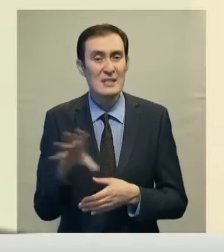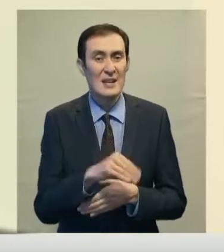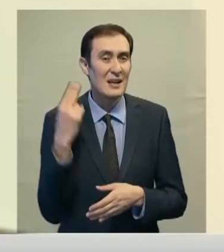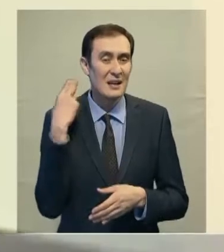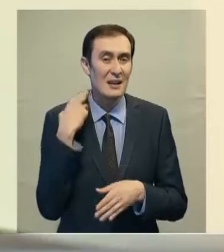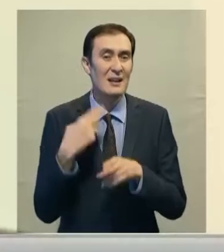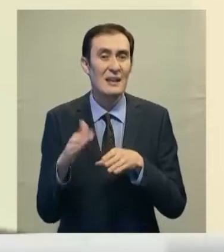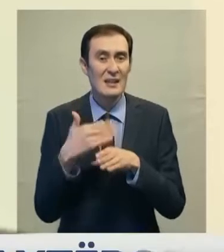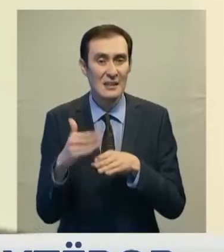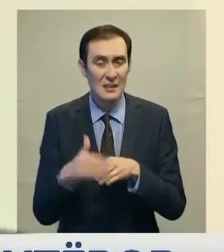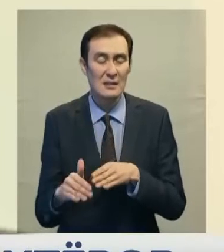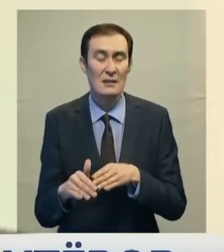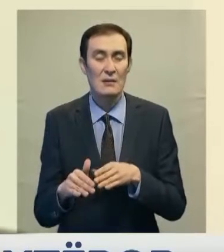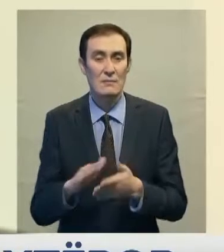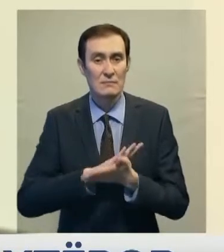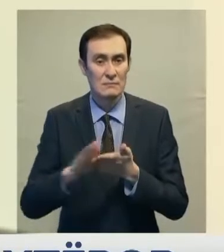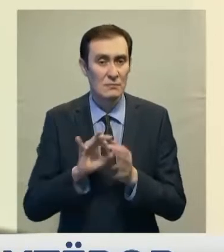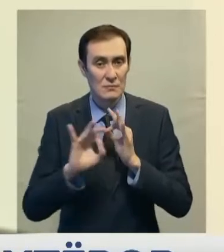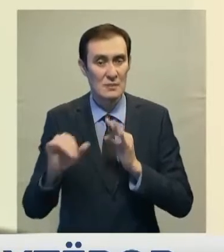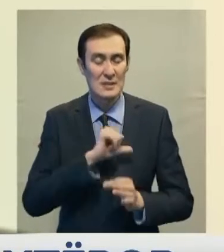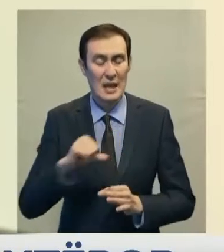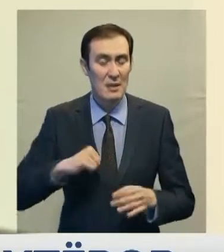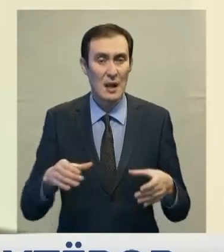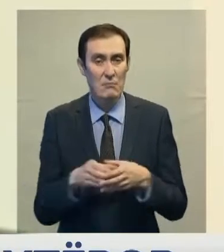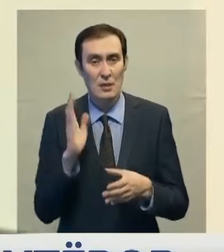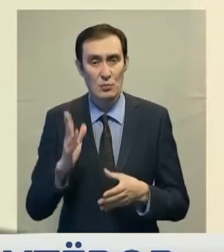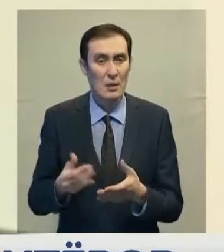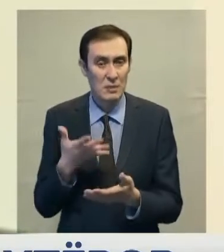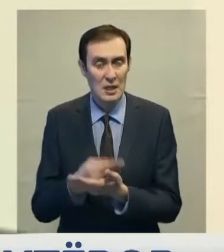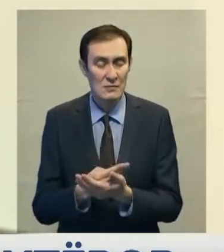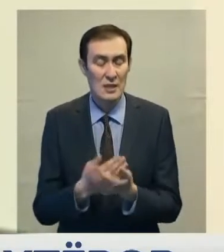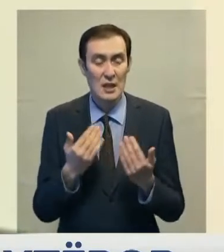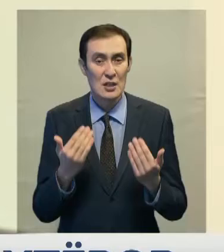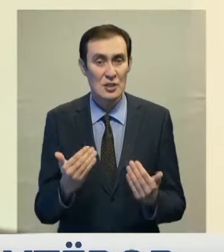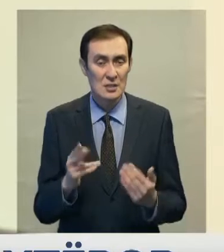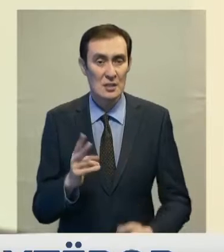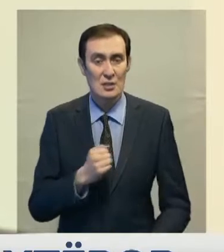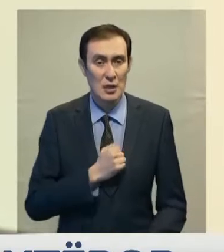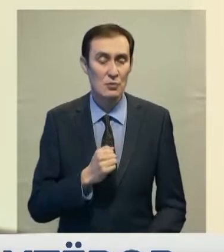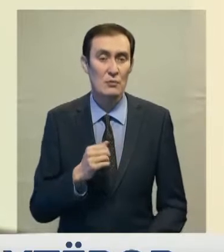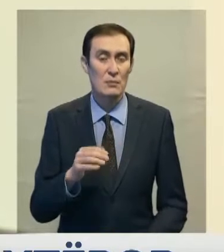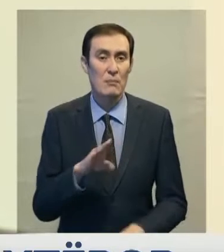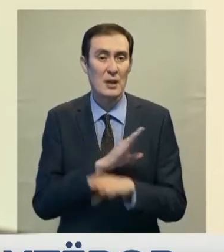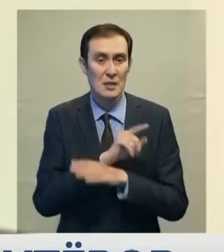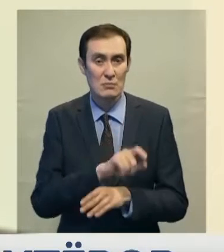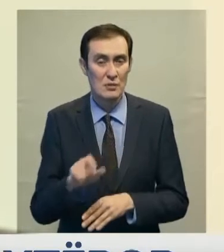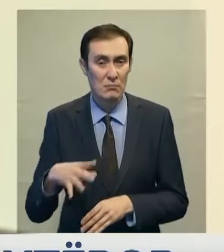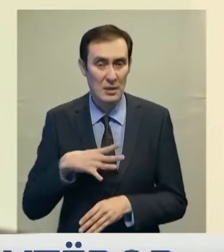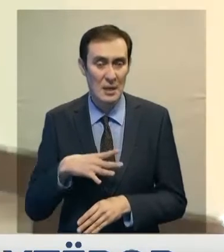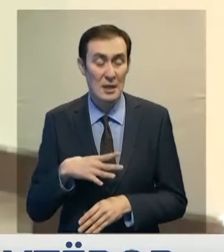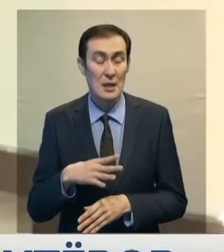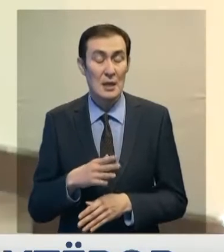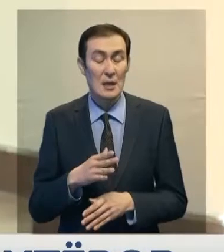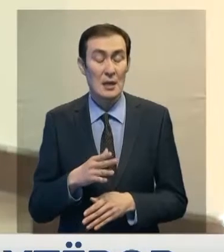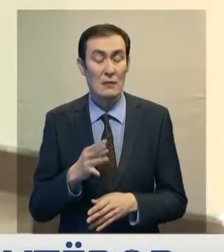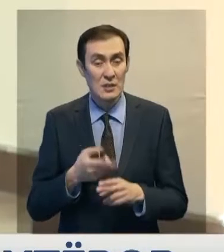есть с точки зрения жилья. По нашей предварительной информации, жильем все из погибших наших коллег были обеспечены.